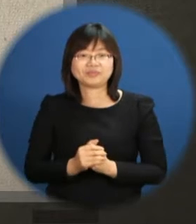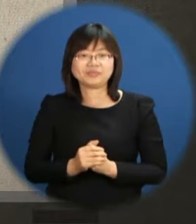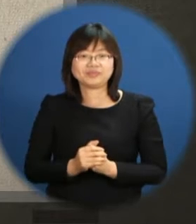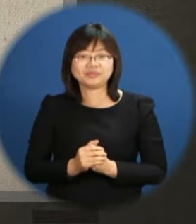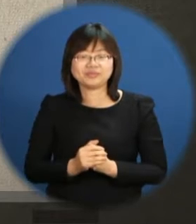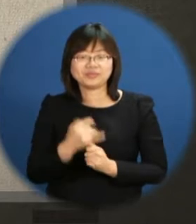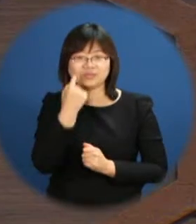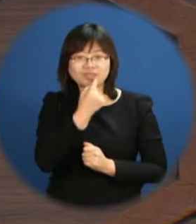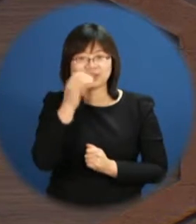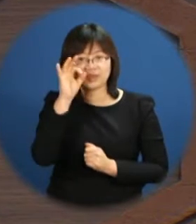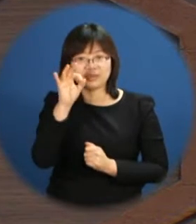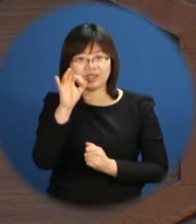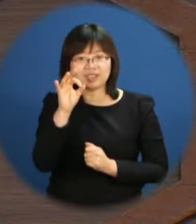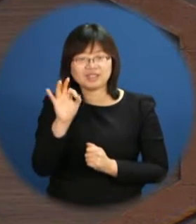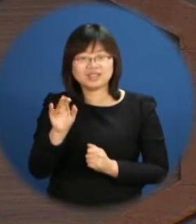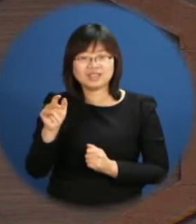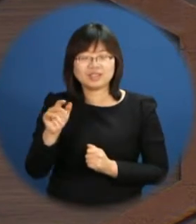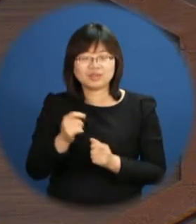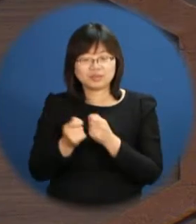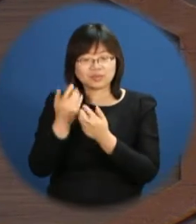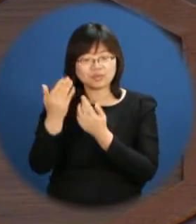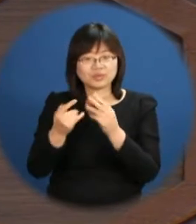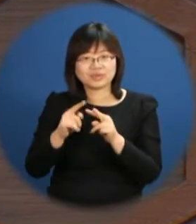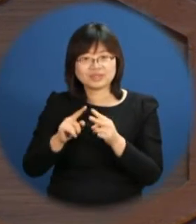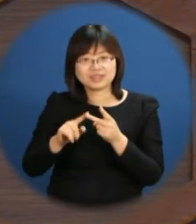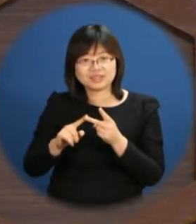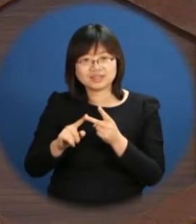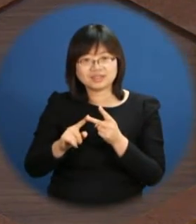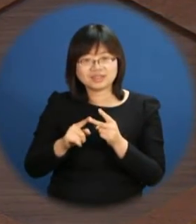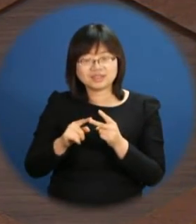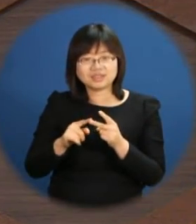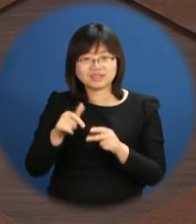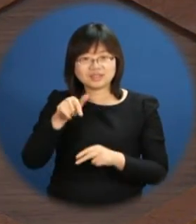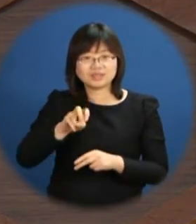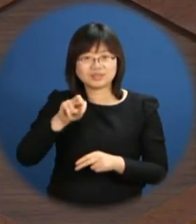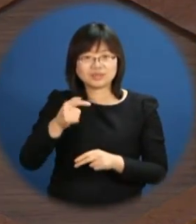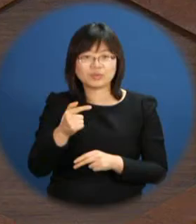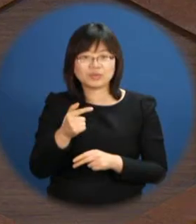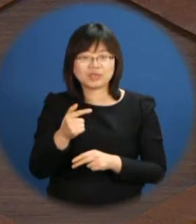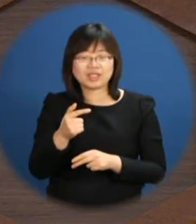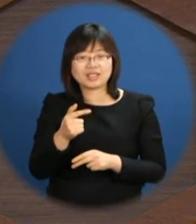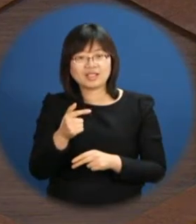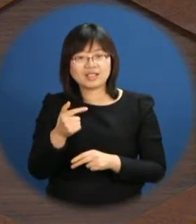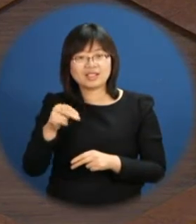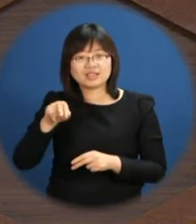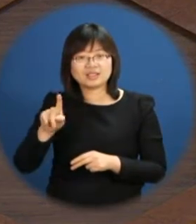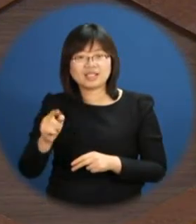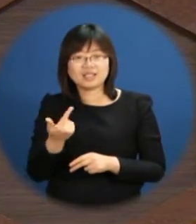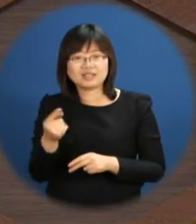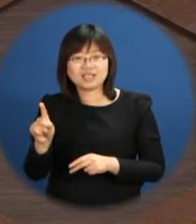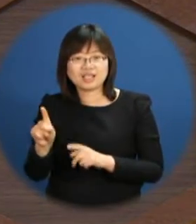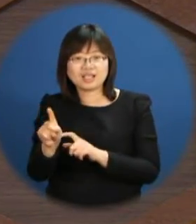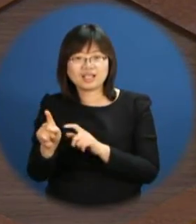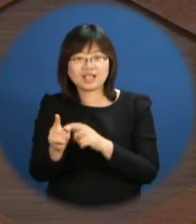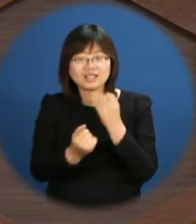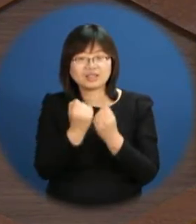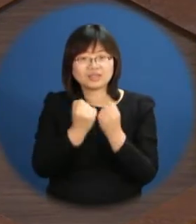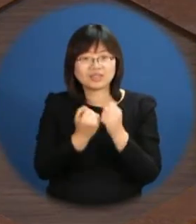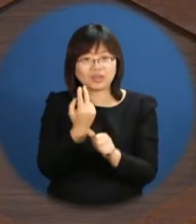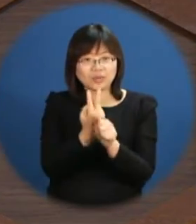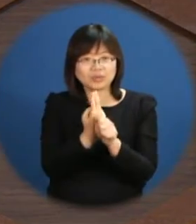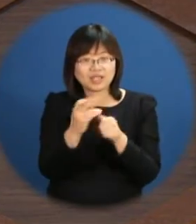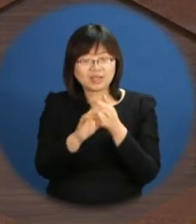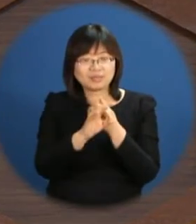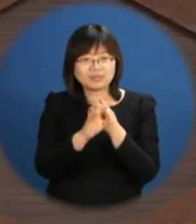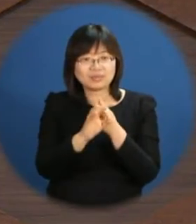이론에서 연소 나 뭐 금속에 상하 그런걸 해석한 게 오리 라면 라바 지는걸 뒤집어